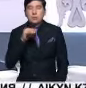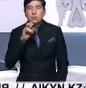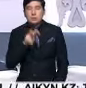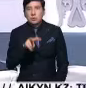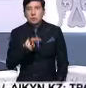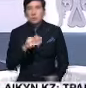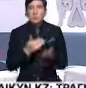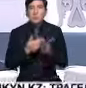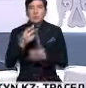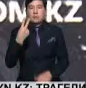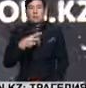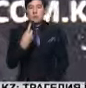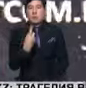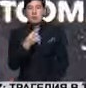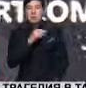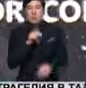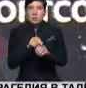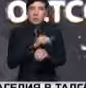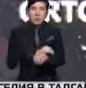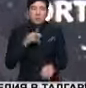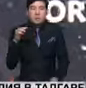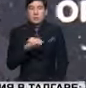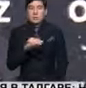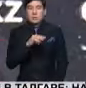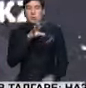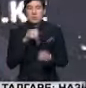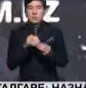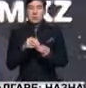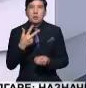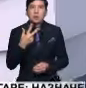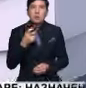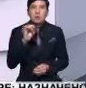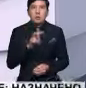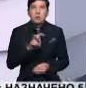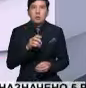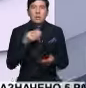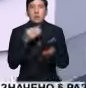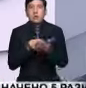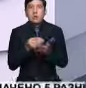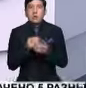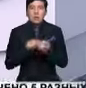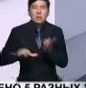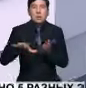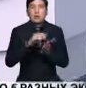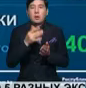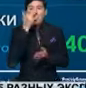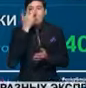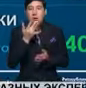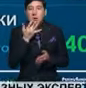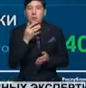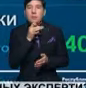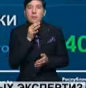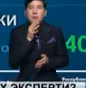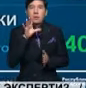находится свыше 21 тысячи километров трасс, в том числе более 3000 километров платных участков. В летний период специалисты провели